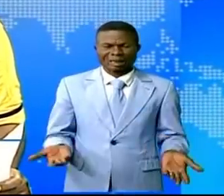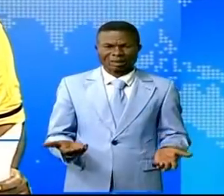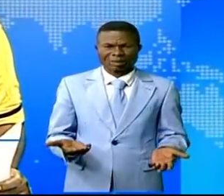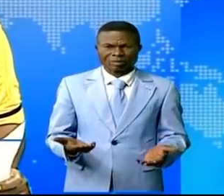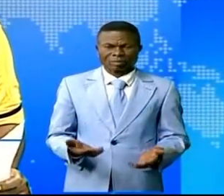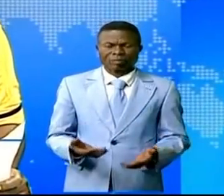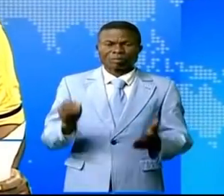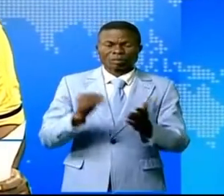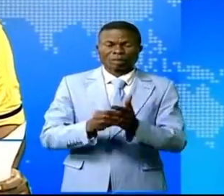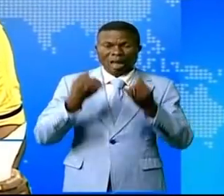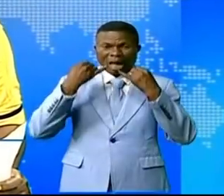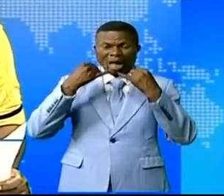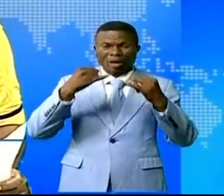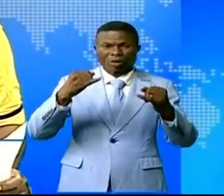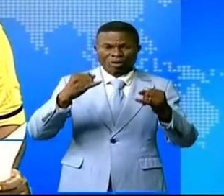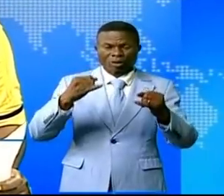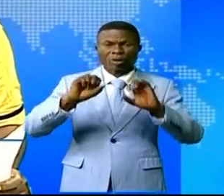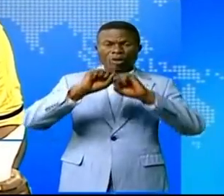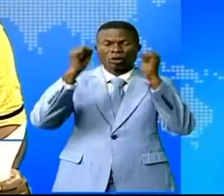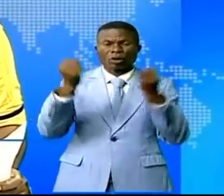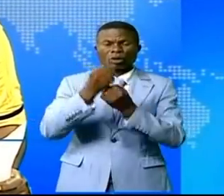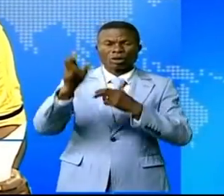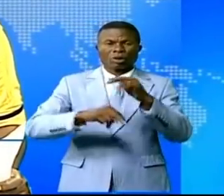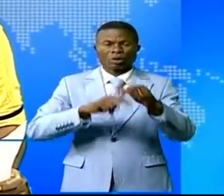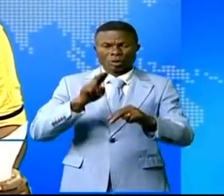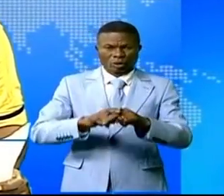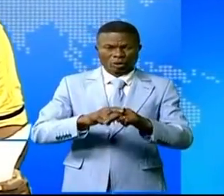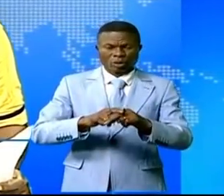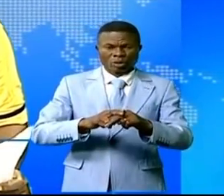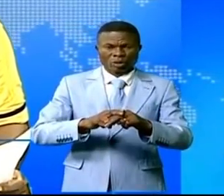autre communication de la Société nationale